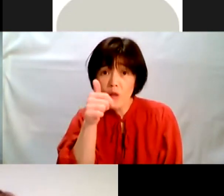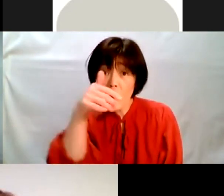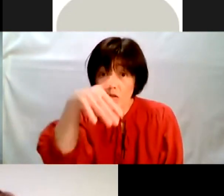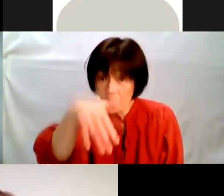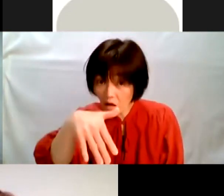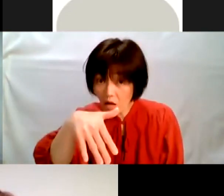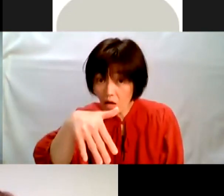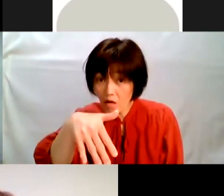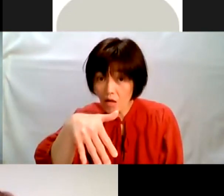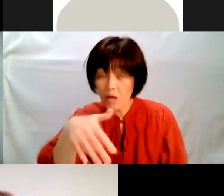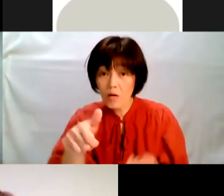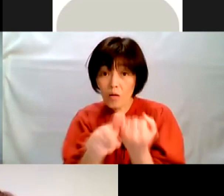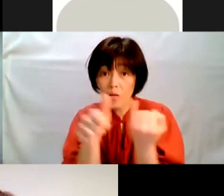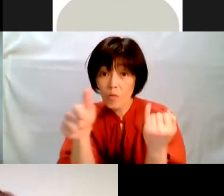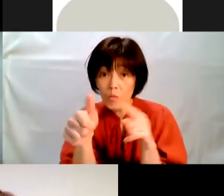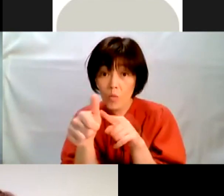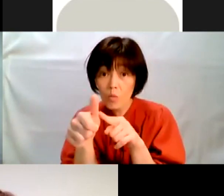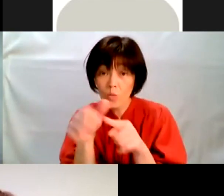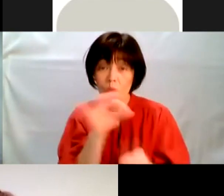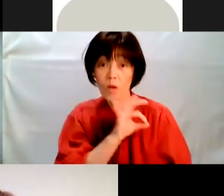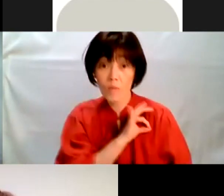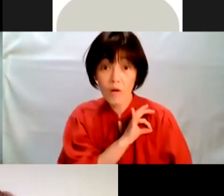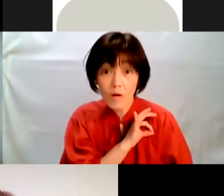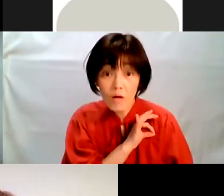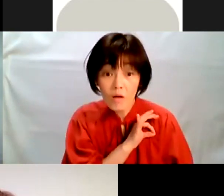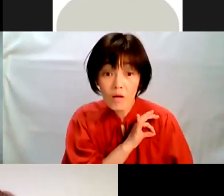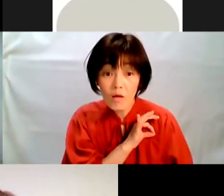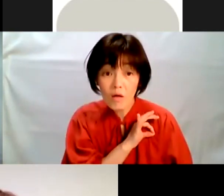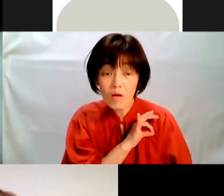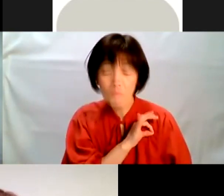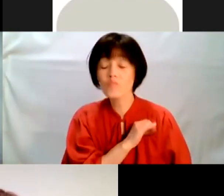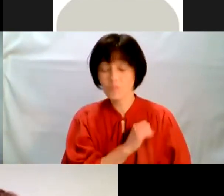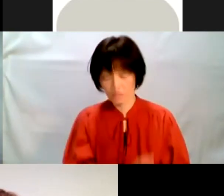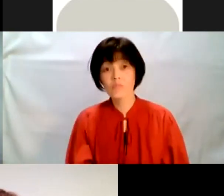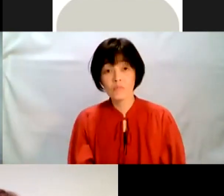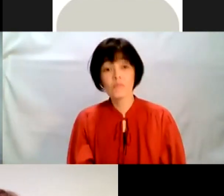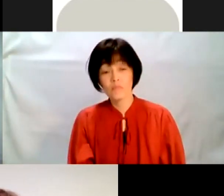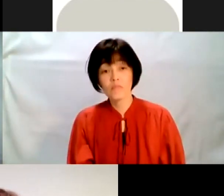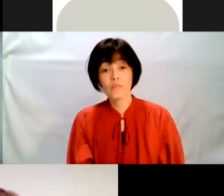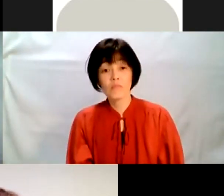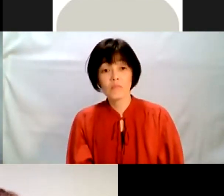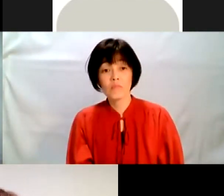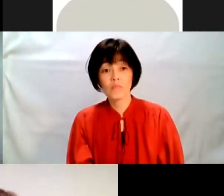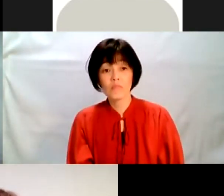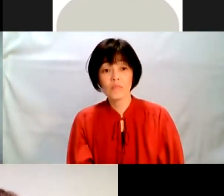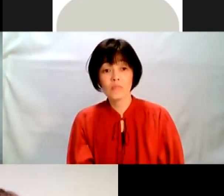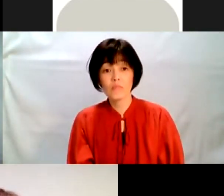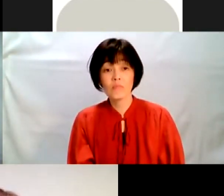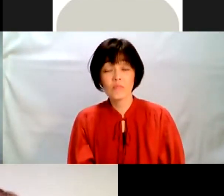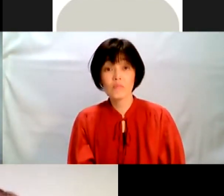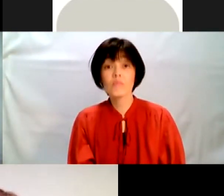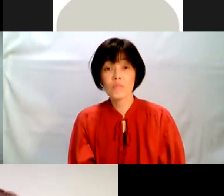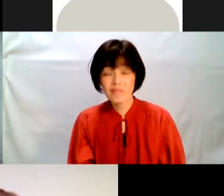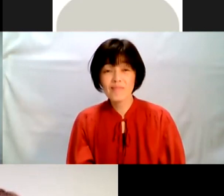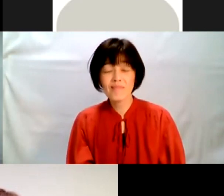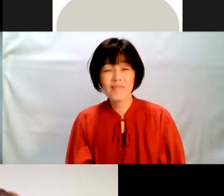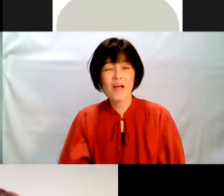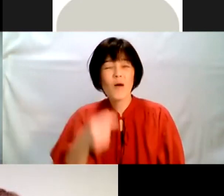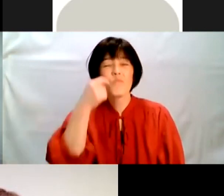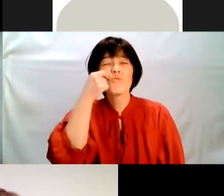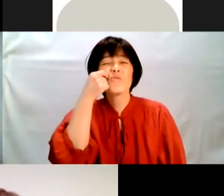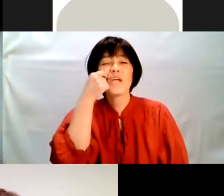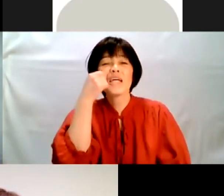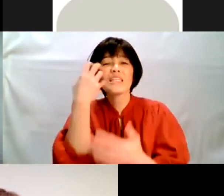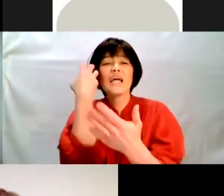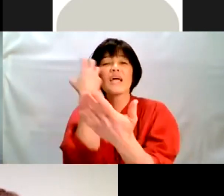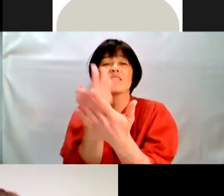の亡くなった旦那さん、厚種さんって言わはんの？ そう、平田厚種と同じ字